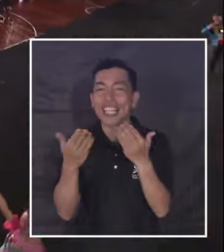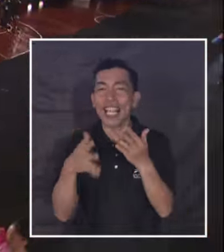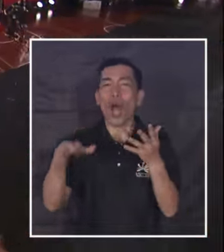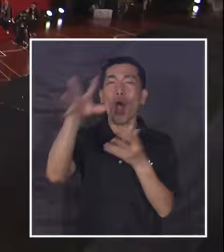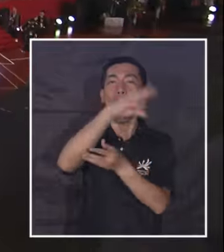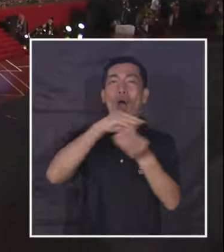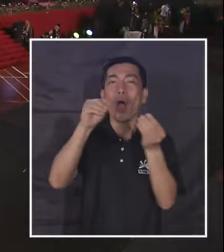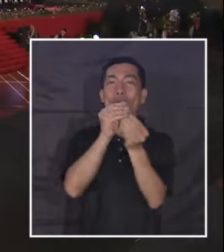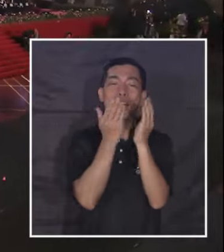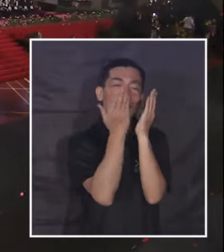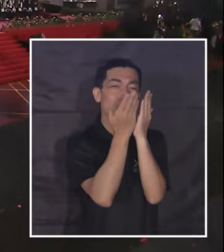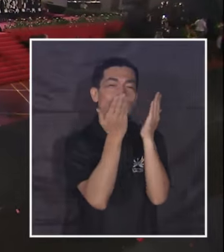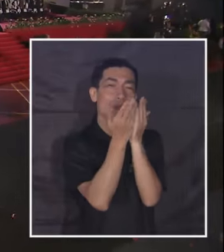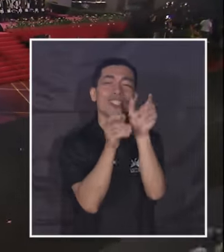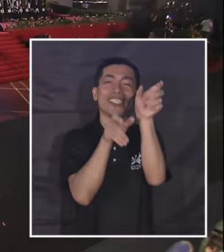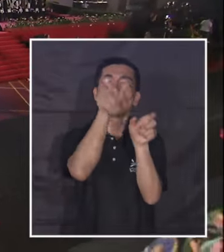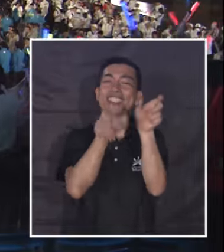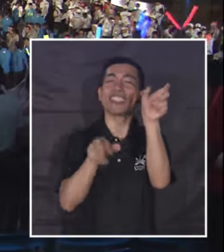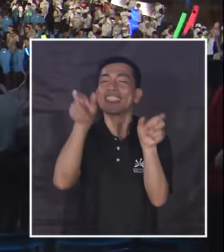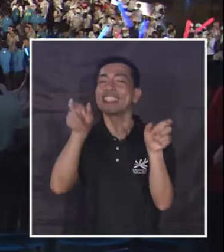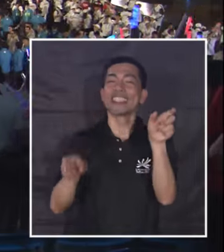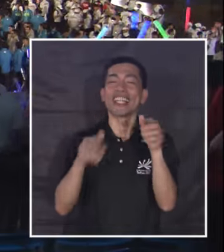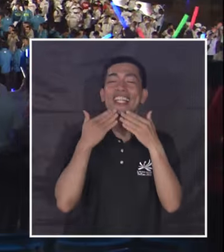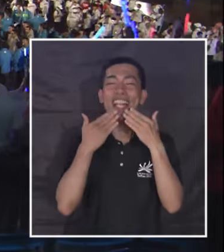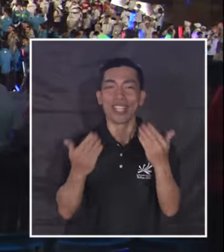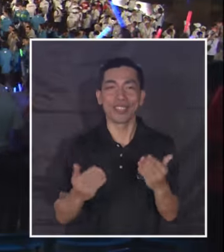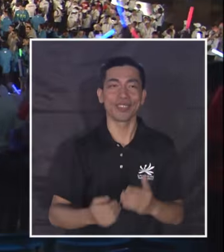学护旗进场。